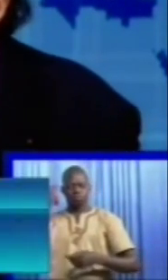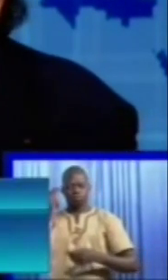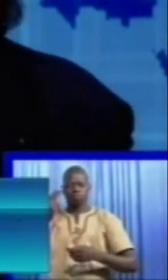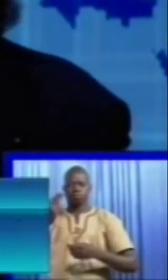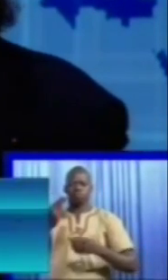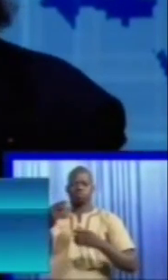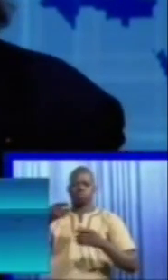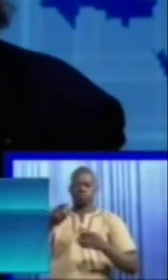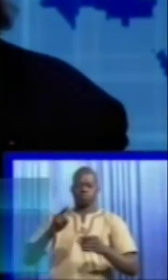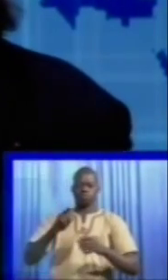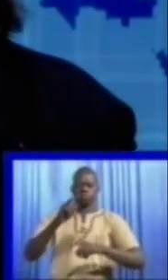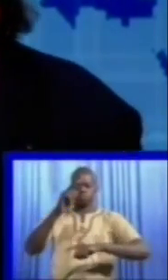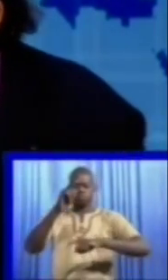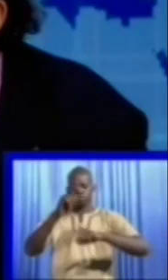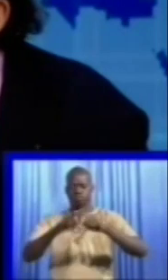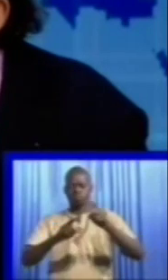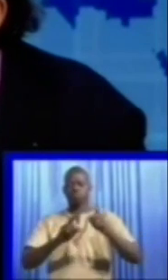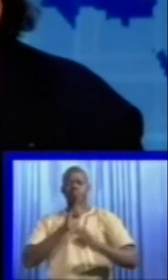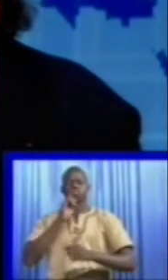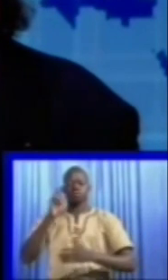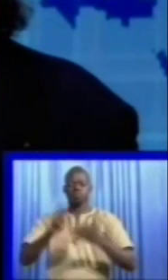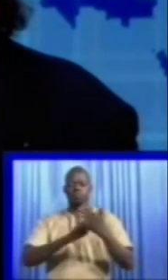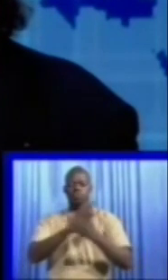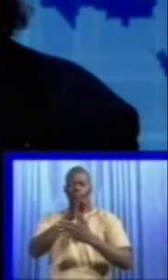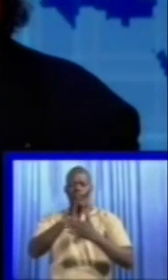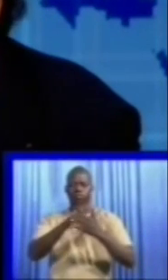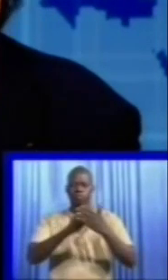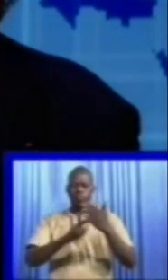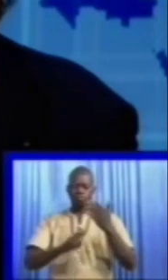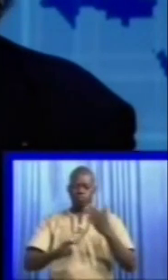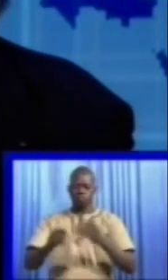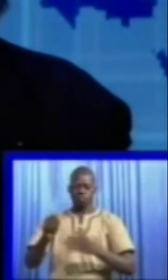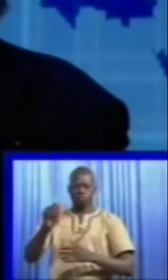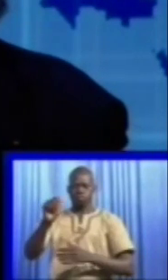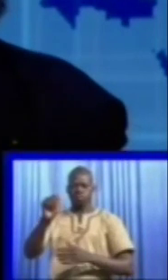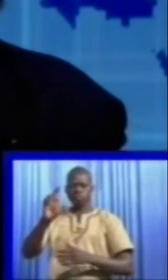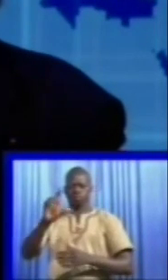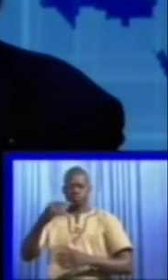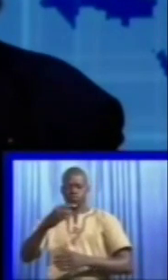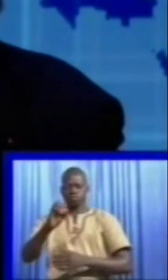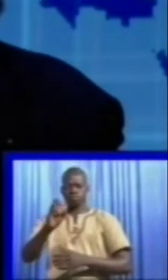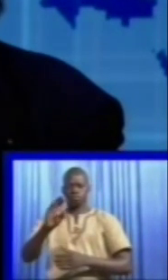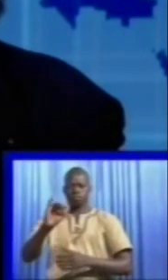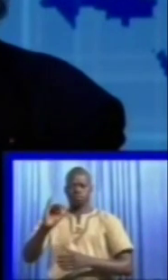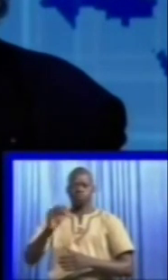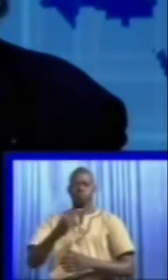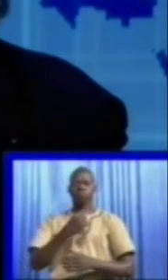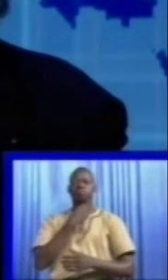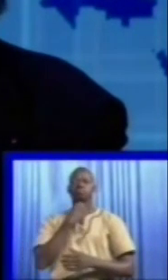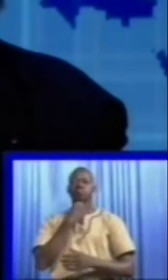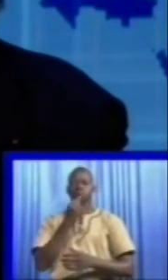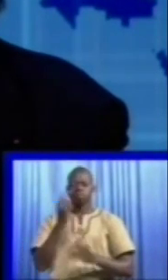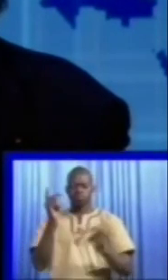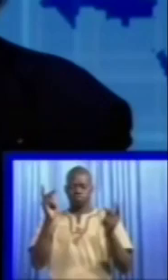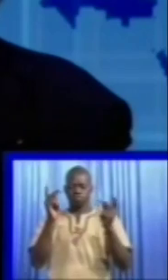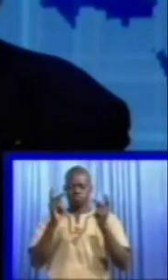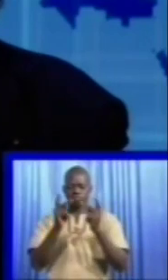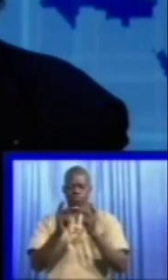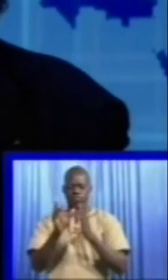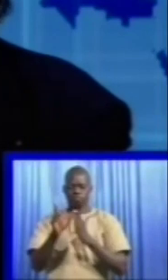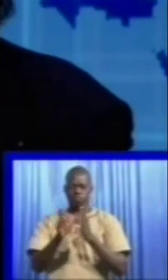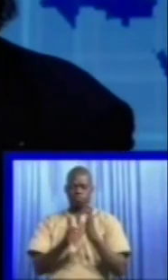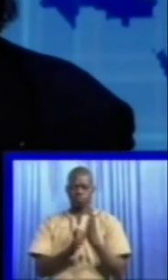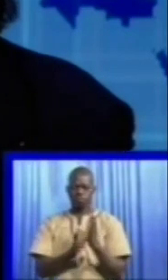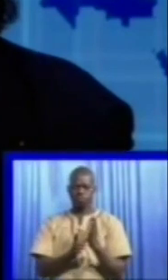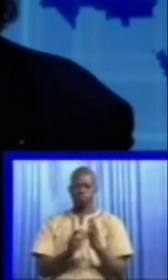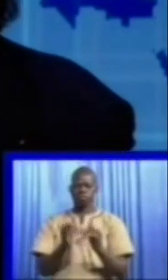que le match était annulé et que les Algériens, ce qui entre nous soit dit, serait parfaitement légitime, parce que